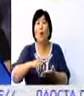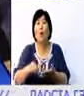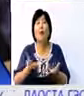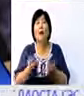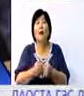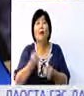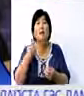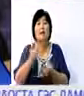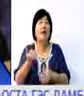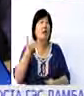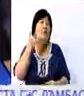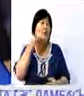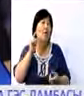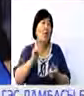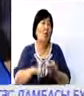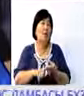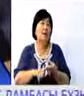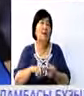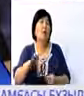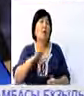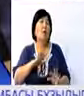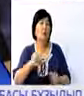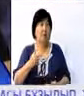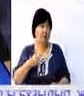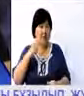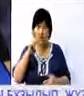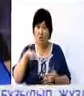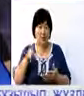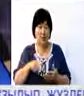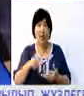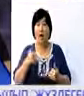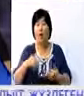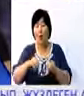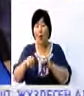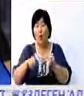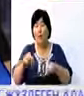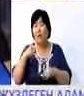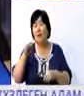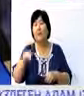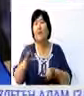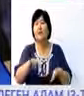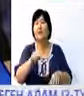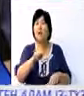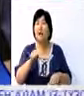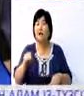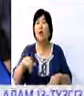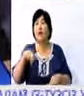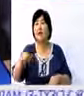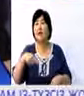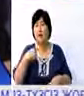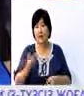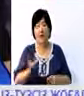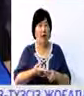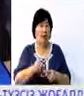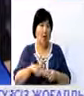көбінесе. Ал телефон арқылы басында болып тұрған бізге сенбейді да, құмалақшы мысалы айтады, мынадай жерде мынадай жерге сол жаққа барыңдар дейді. Ал